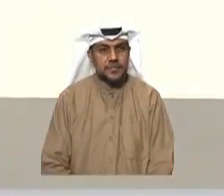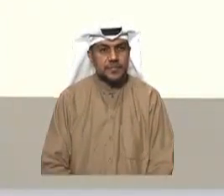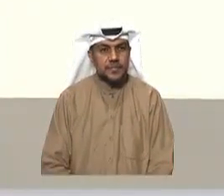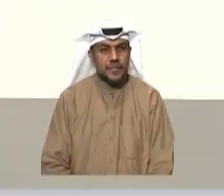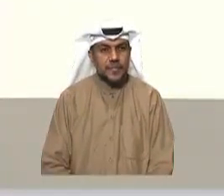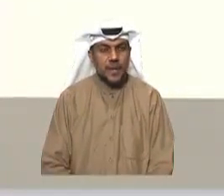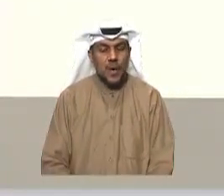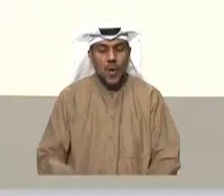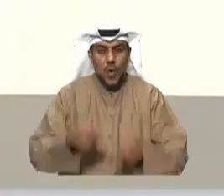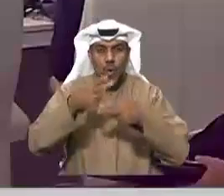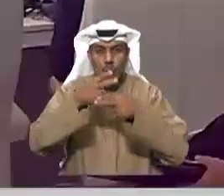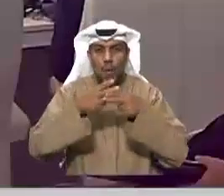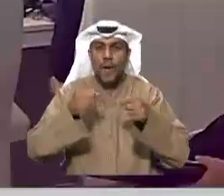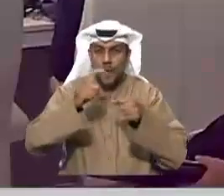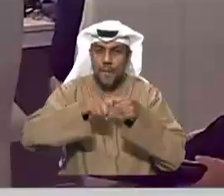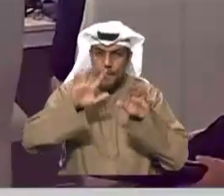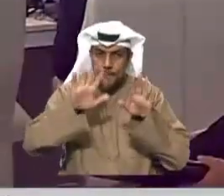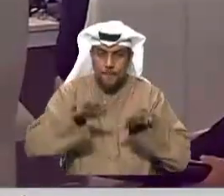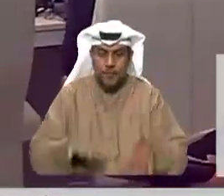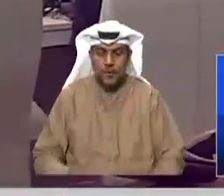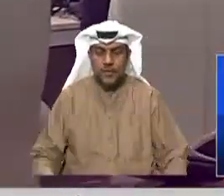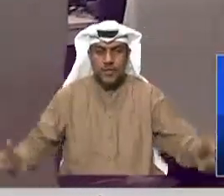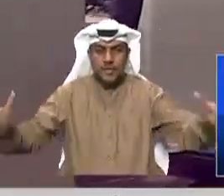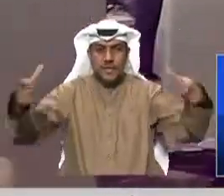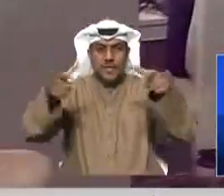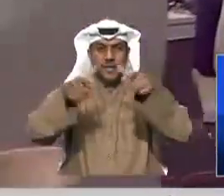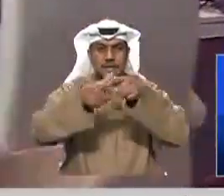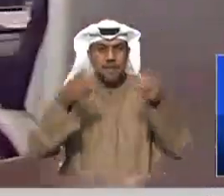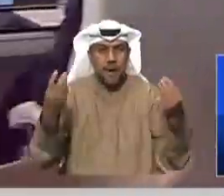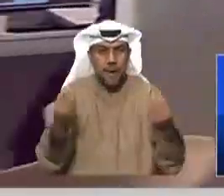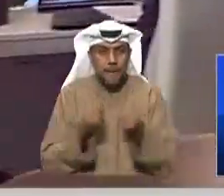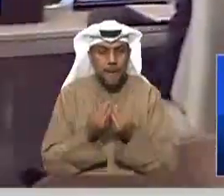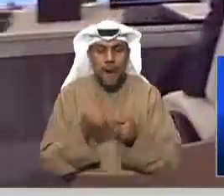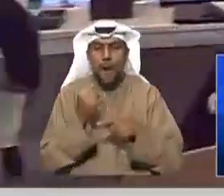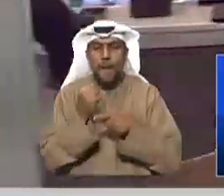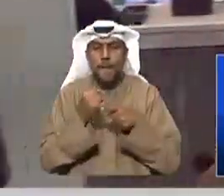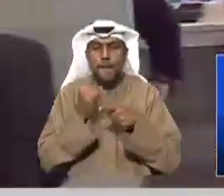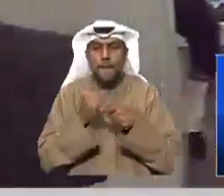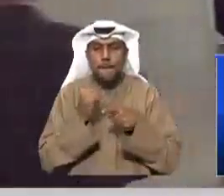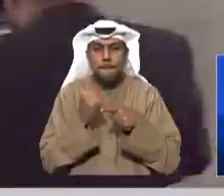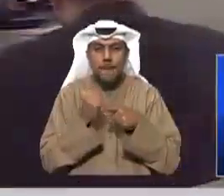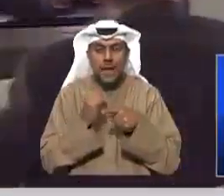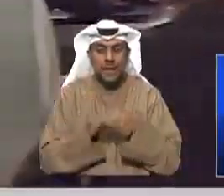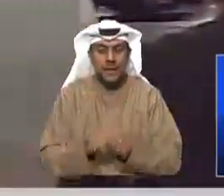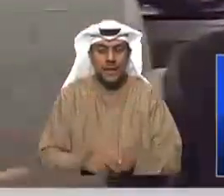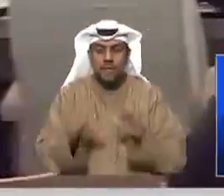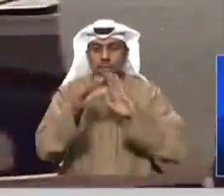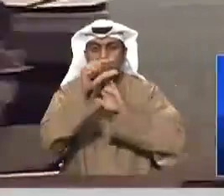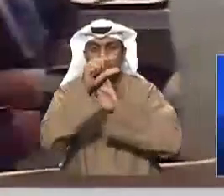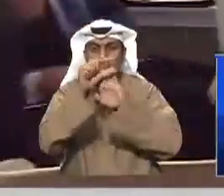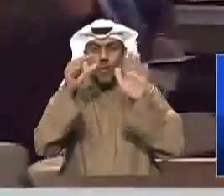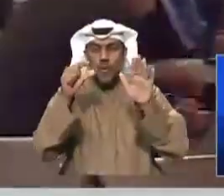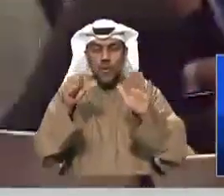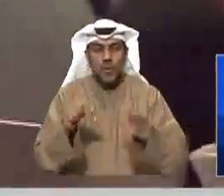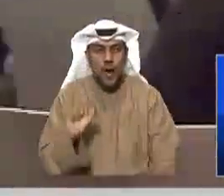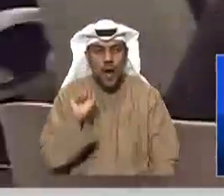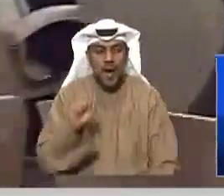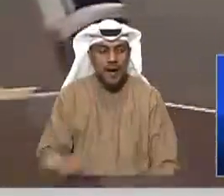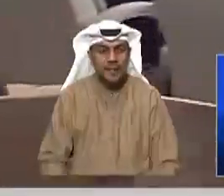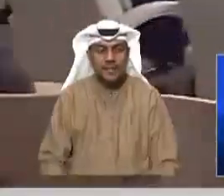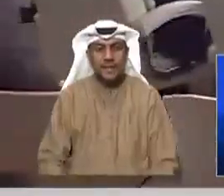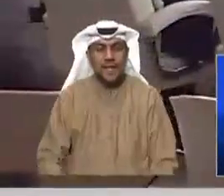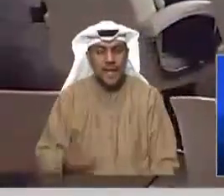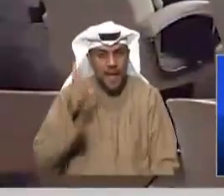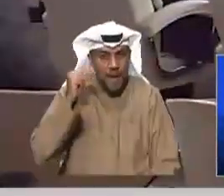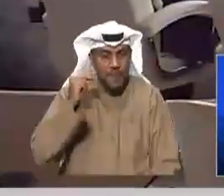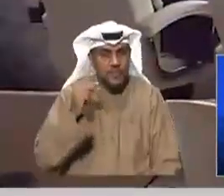بمشاركة دولة الكويت انطلق اجتماع الطاولة المستديرة الثاني للوزراء المعنيين بشؤون التعدين تحت شعار